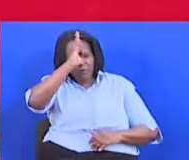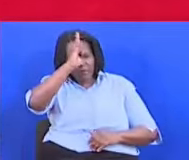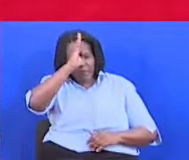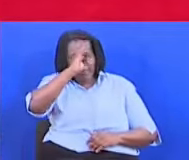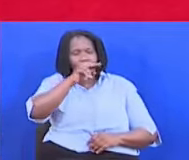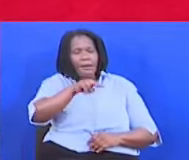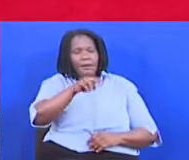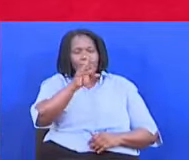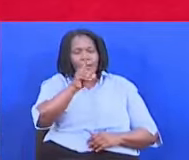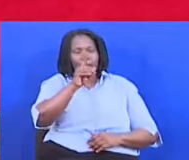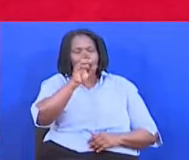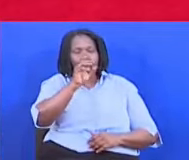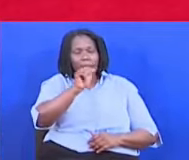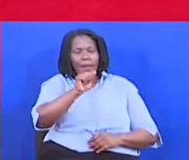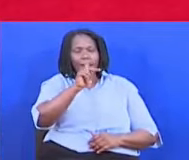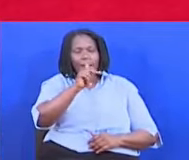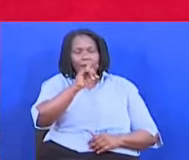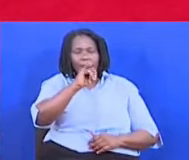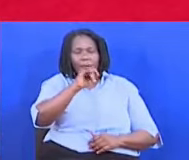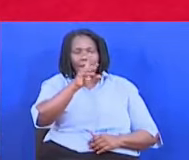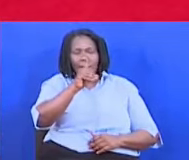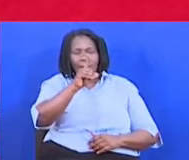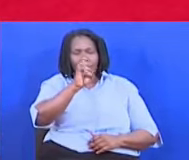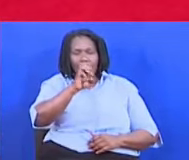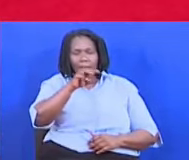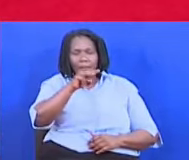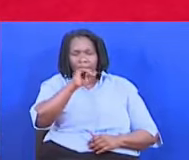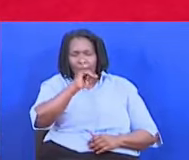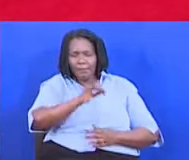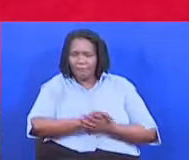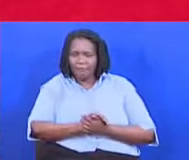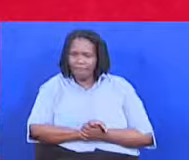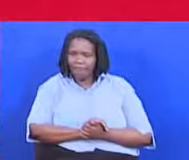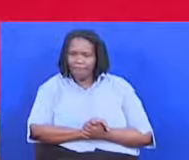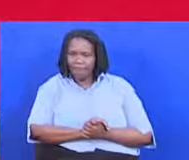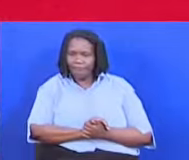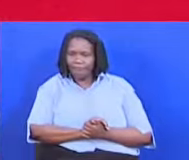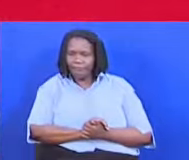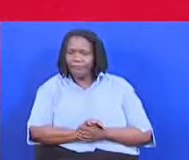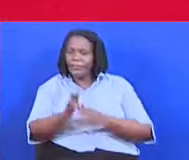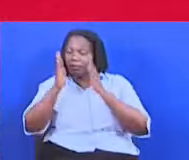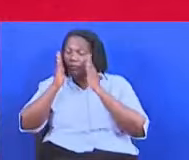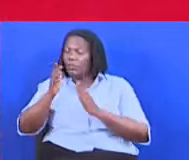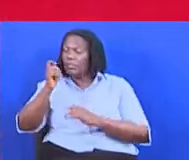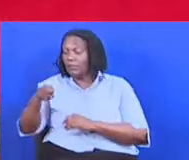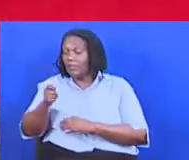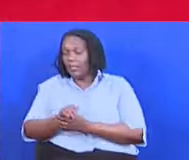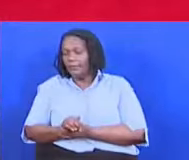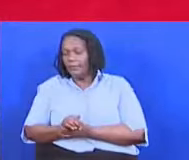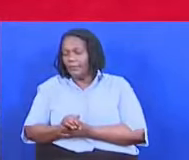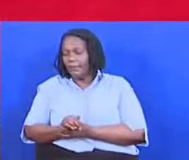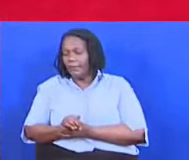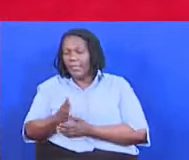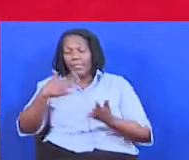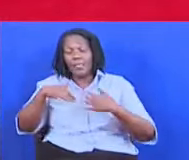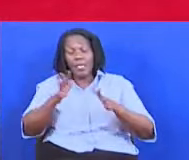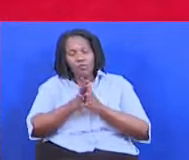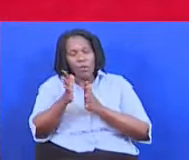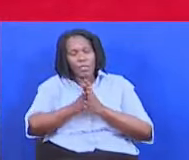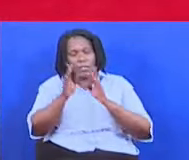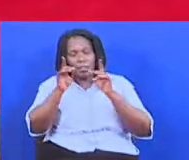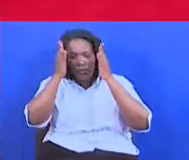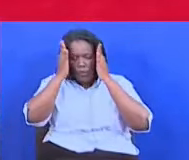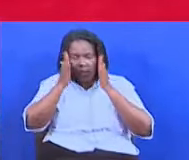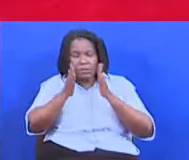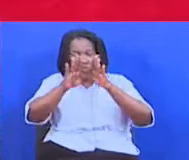Ndakidemi, mbunge wa Moshi Vijijini, kama ifuatavyo. Mheshimiwa Spika, napenda kuliarifu bunge lako tukufu